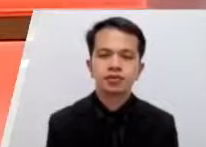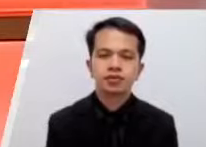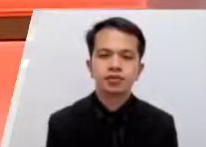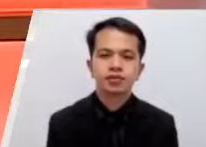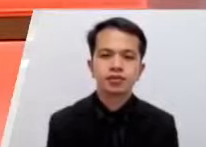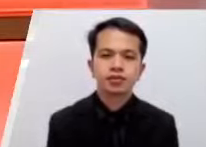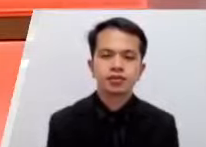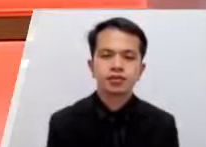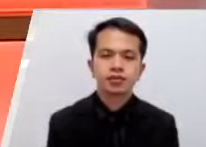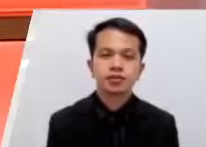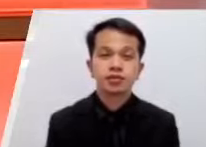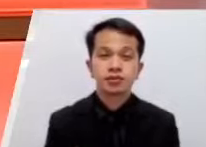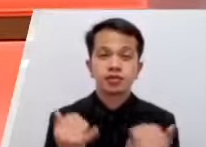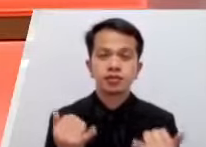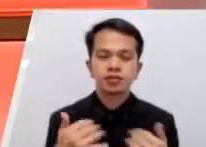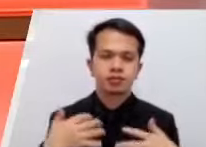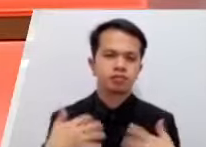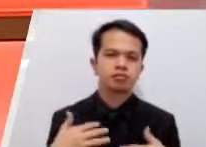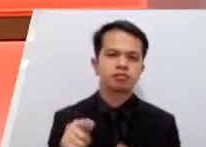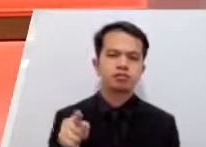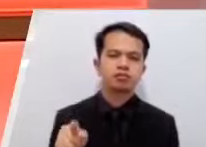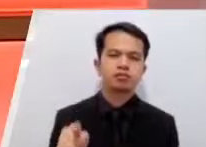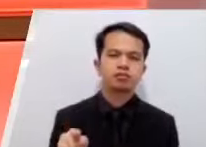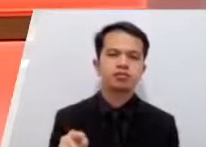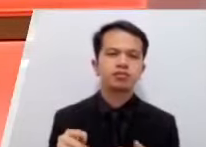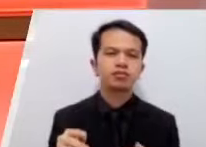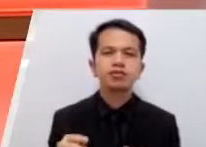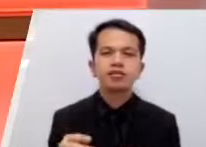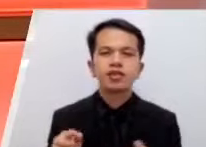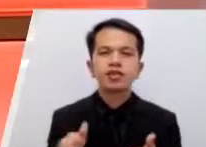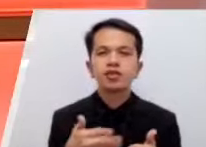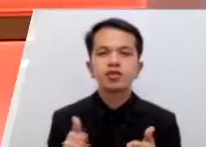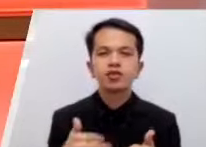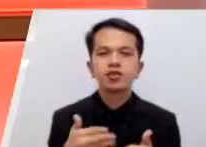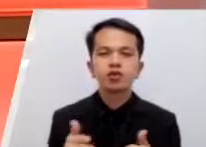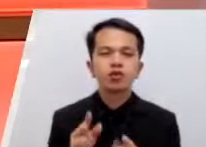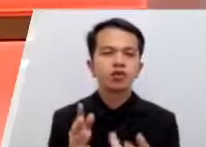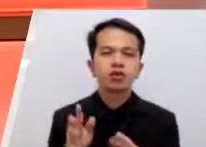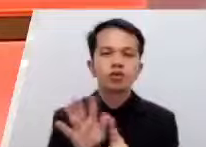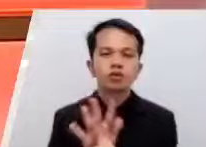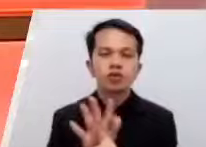Kinaaliwan online ang remake ng isa sa mga hindi malilimutang viral videos noong 2017.